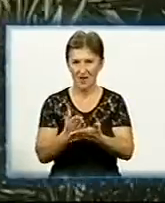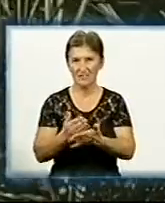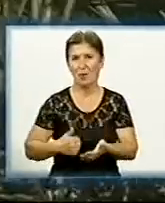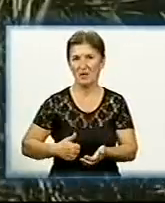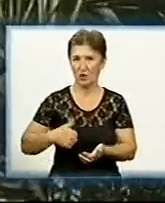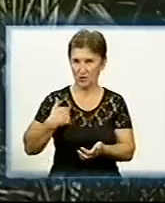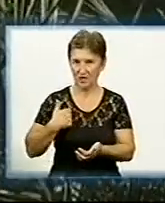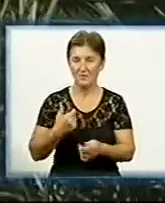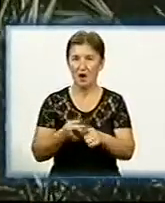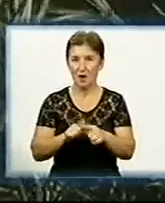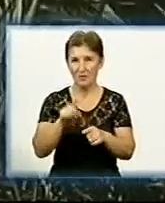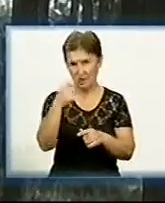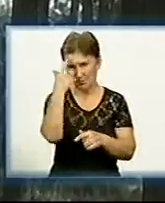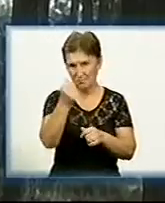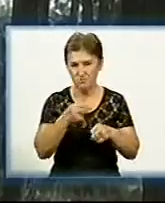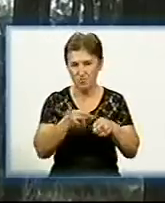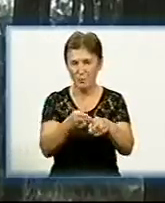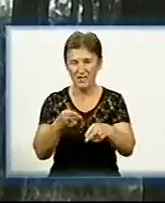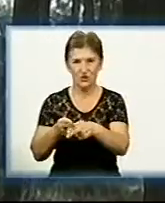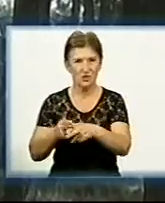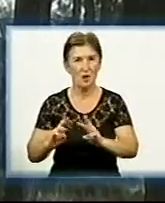це стосується попередження пожеж.